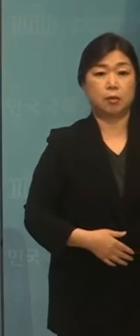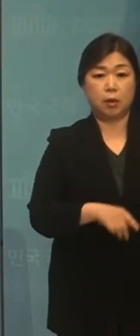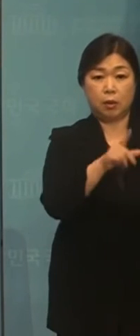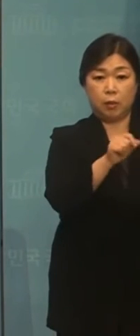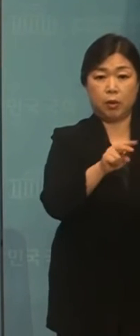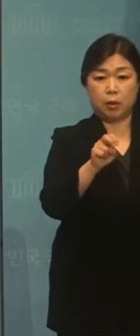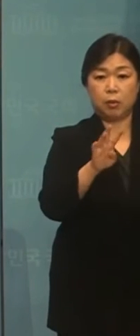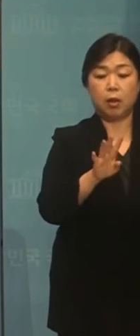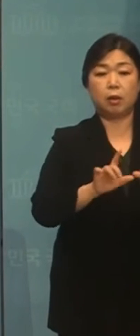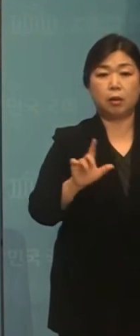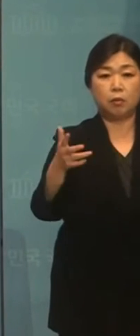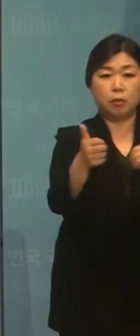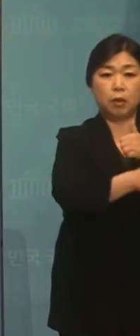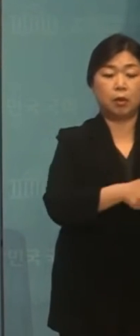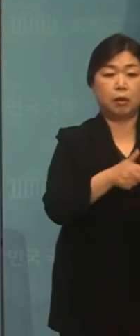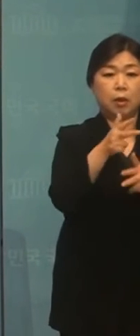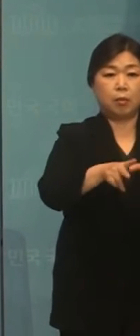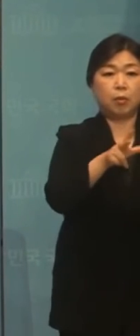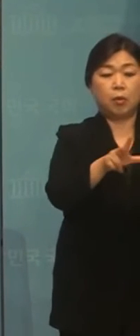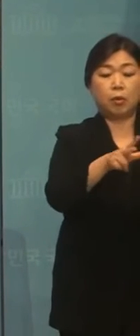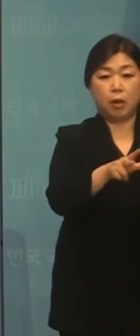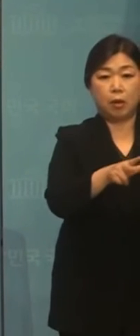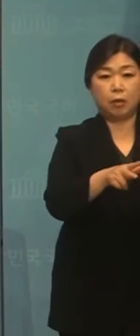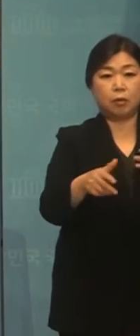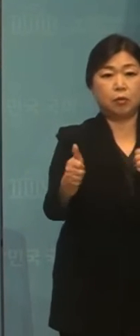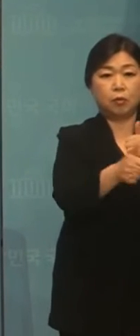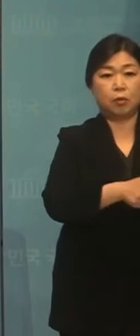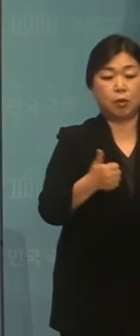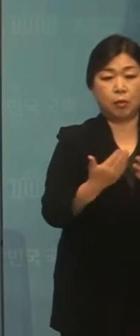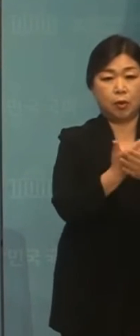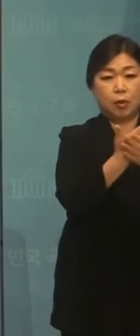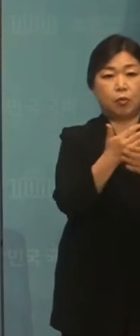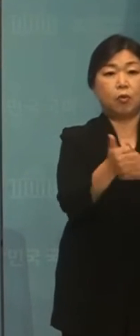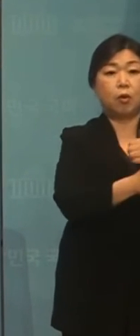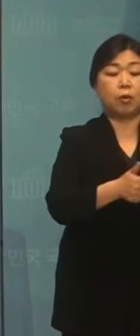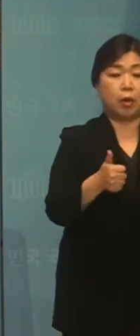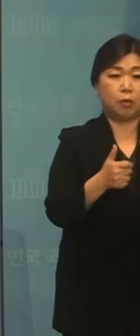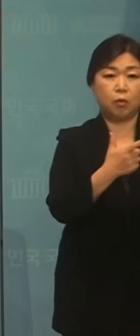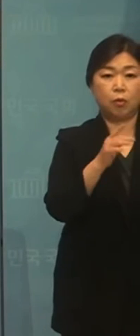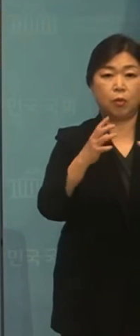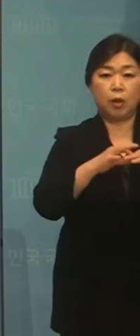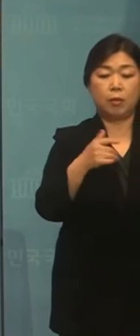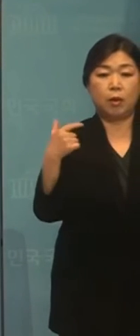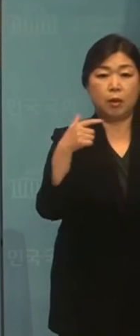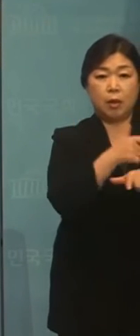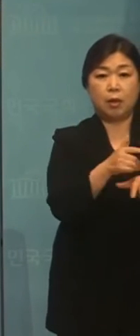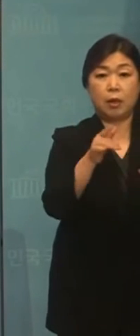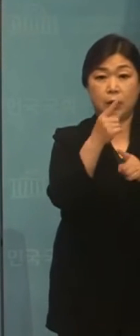2021년 3월 24일 국회 산업통상자원중도배척위원회 국민의힘